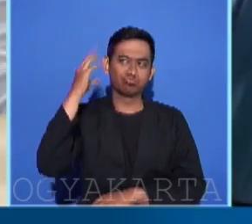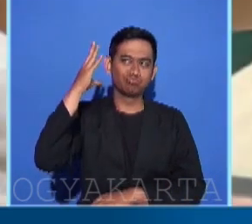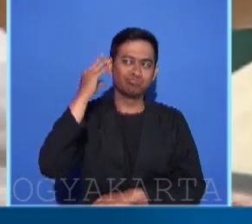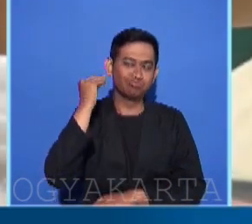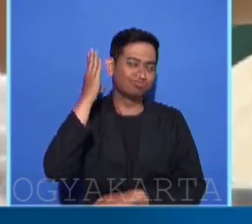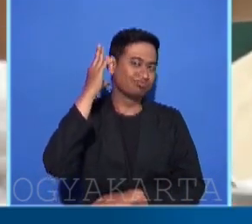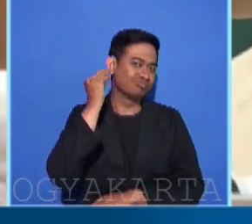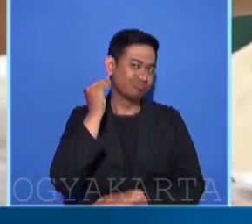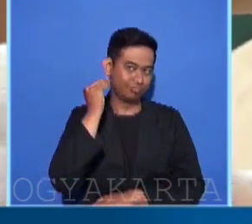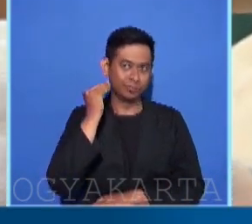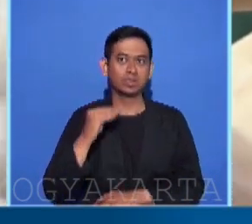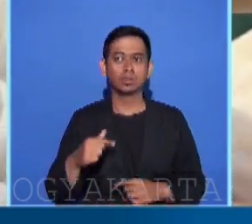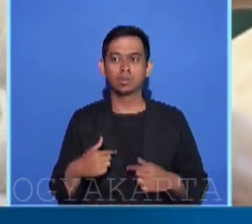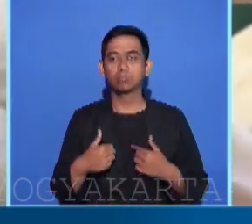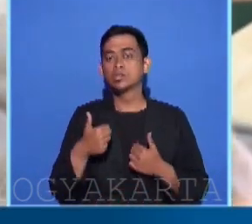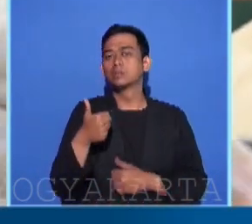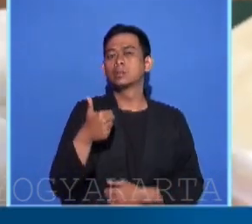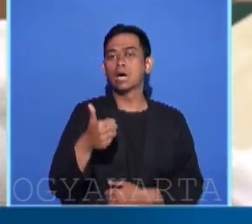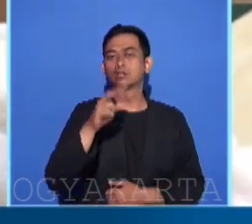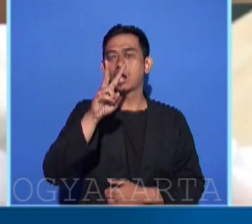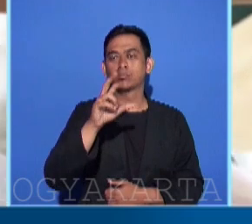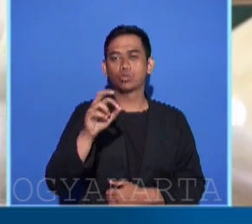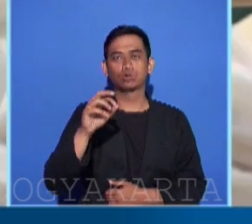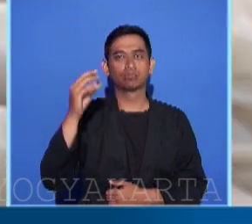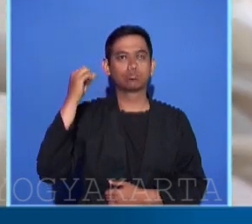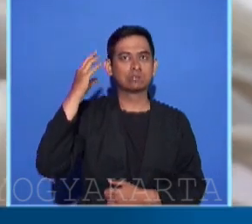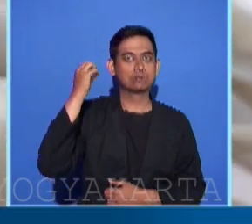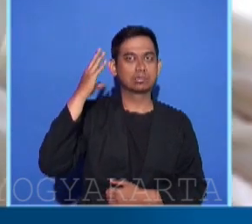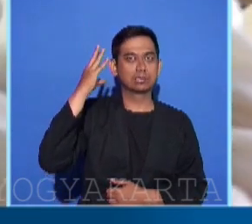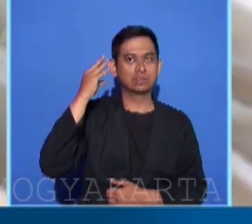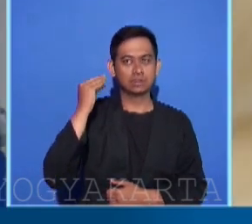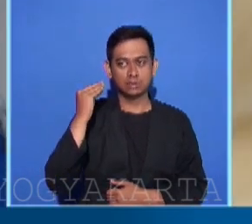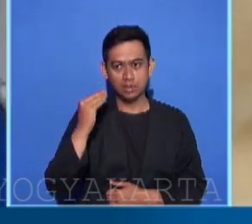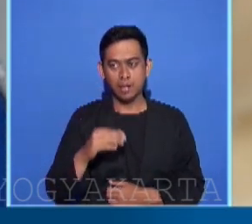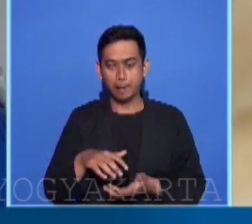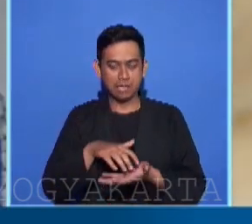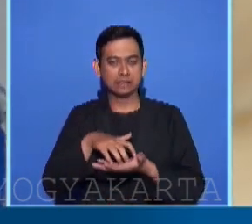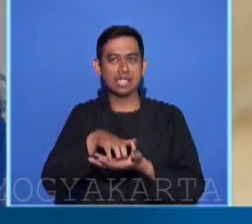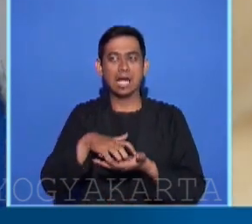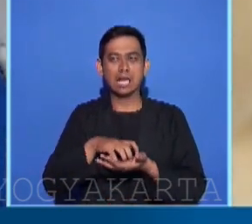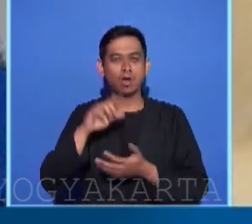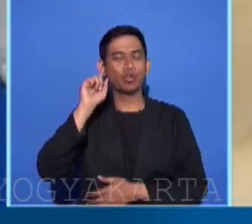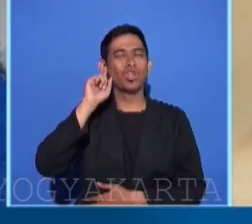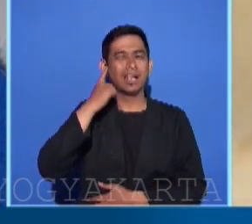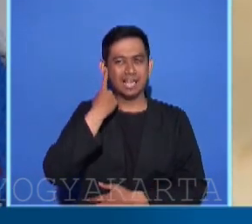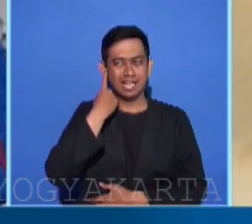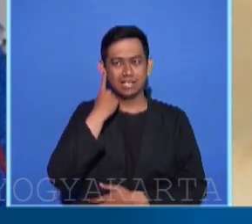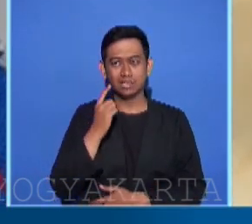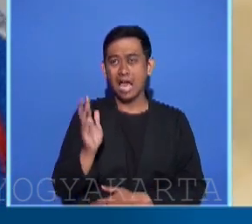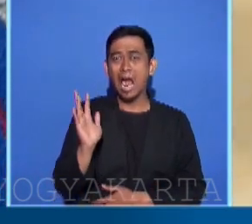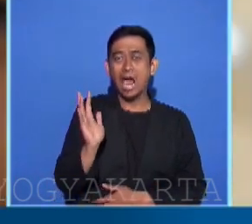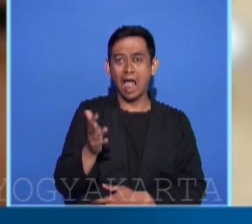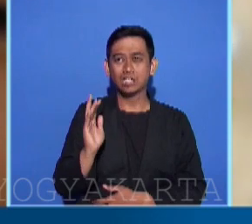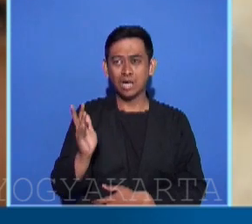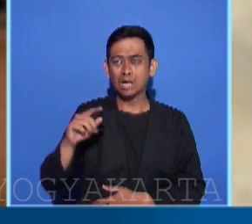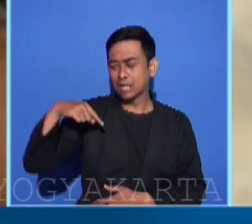berada di bawah 80 desbel ini membuat anak-anak terancang mengalami ketulian sejak dini jika bermain di arena permainan dan tempat